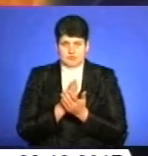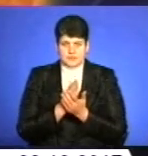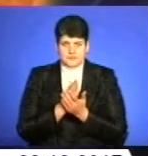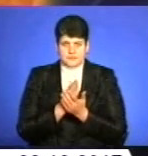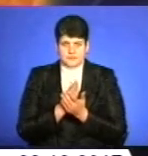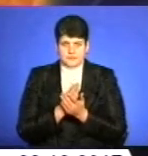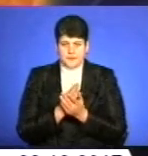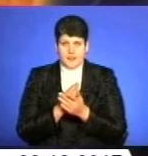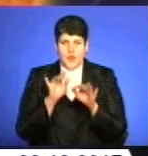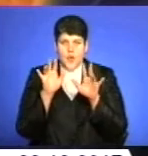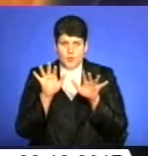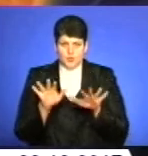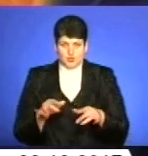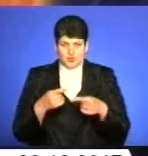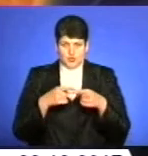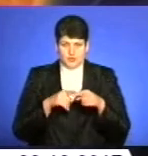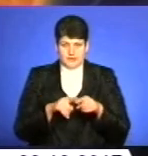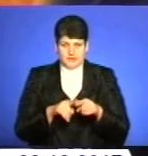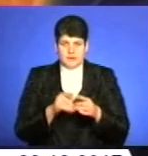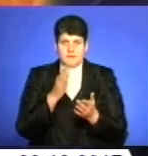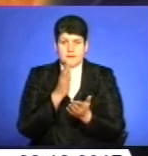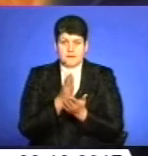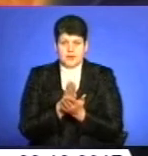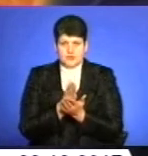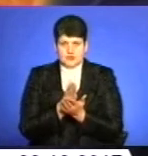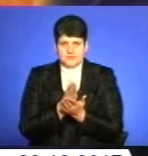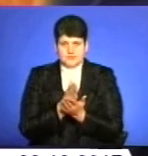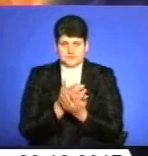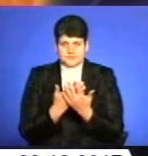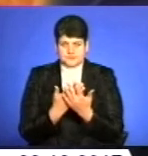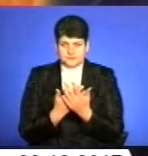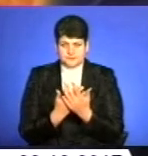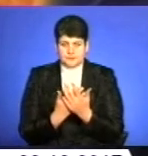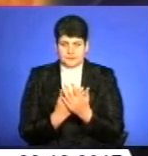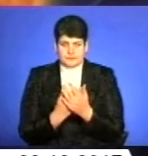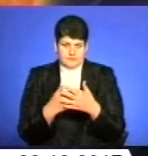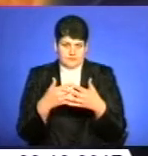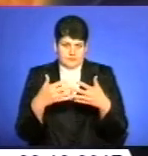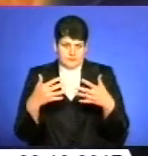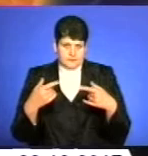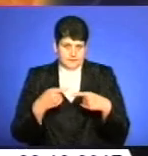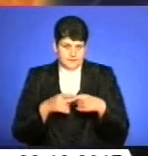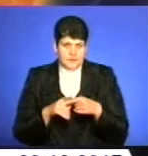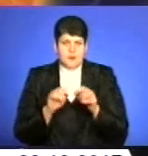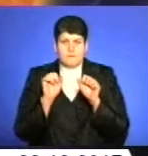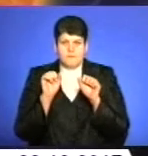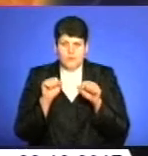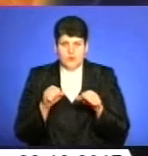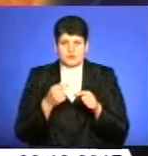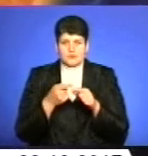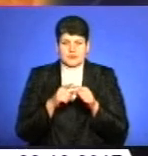ту комп'ютерну техніку, а маючи такі засоби, ми можемо ці